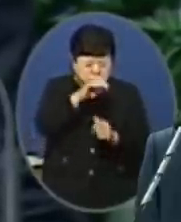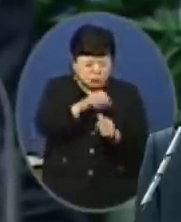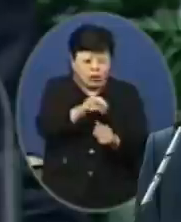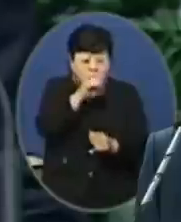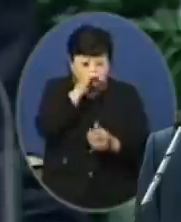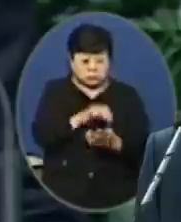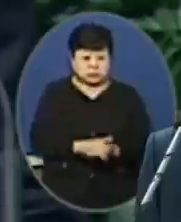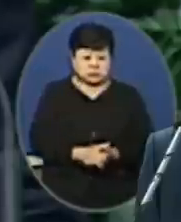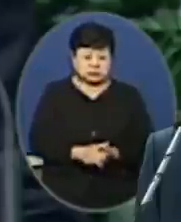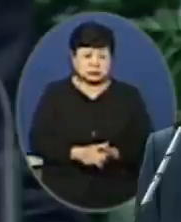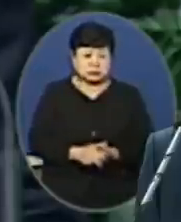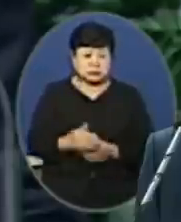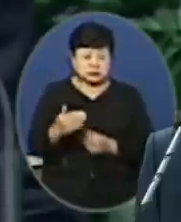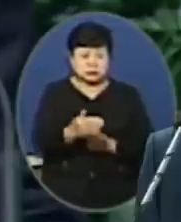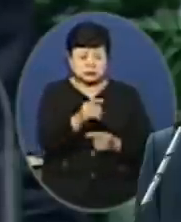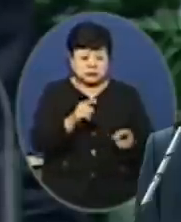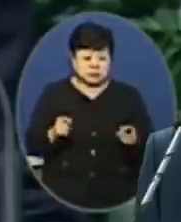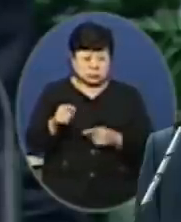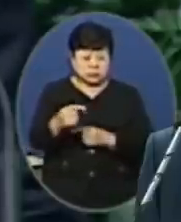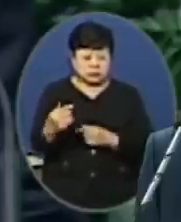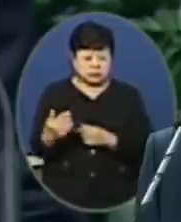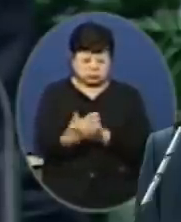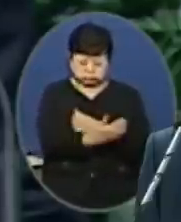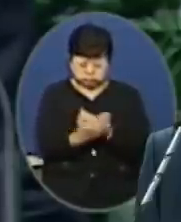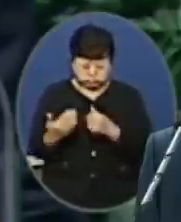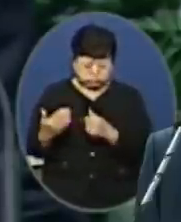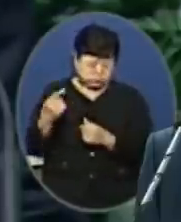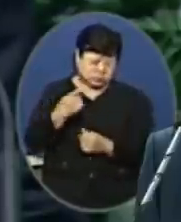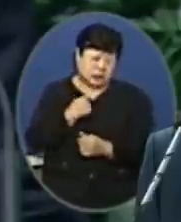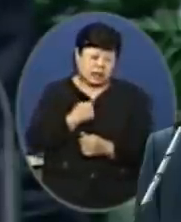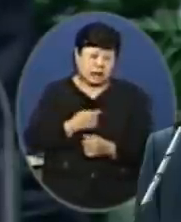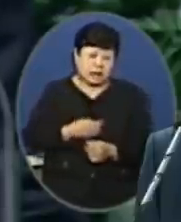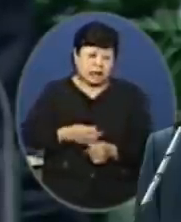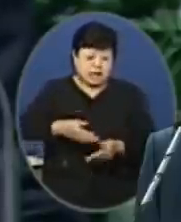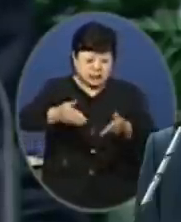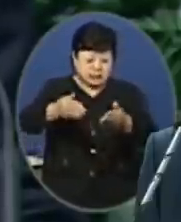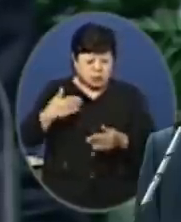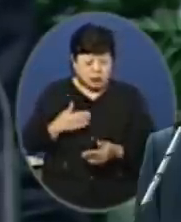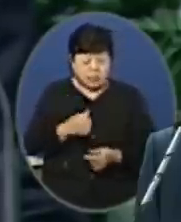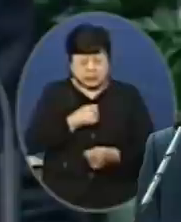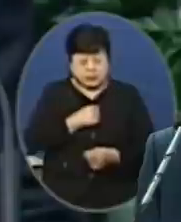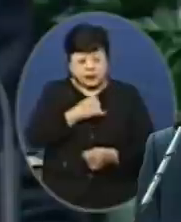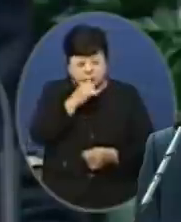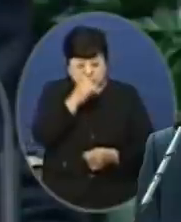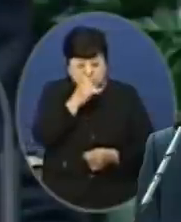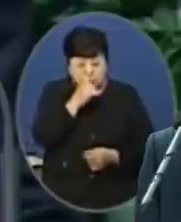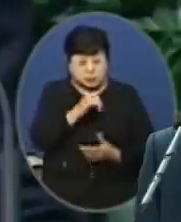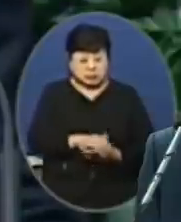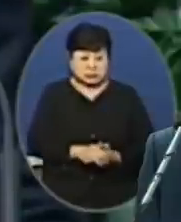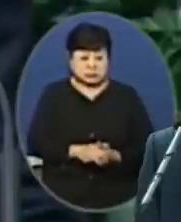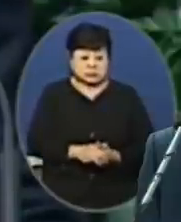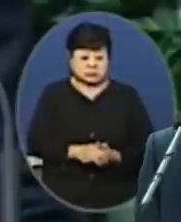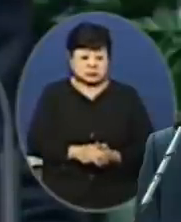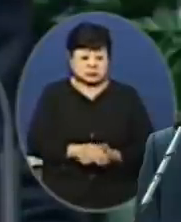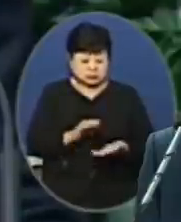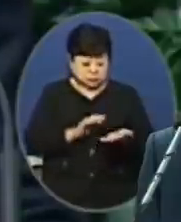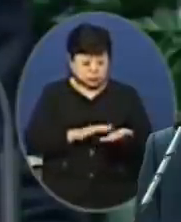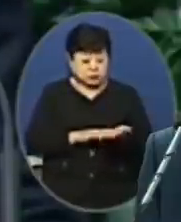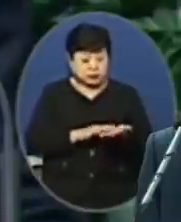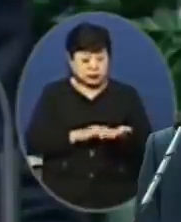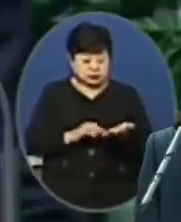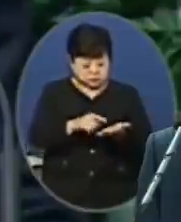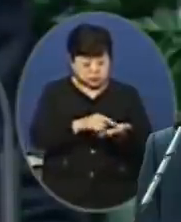것입니다. 사박으로 우여삼을 당하고 갈 길을 몰라 답답할 때도 많습니다. 그러나 만사를 손바닥처럼 다 알고